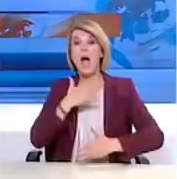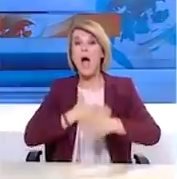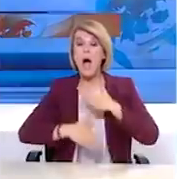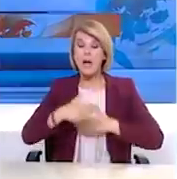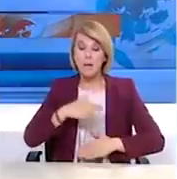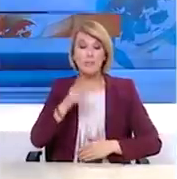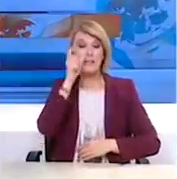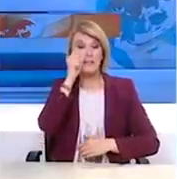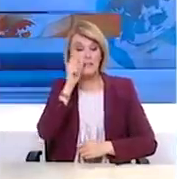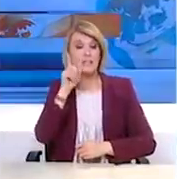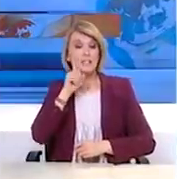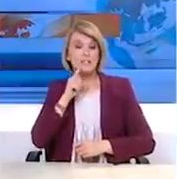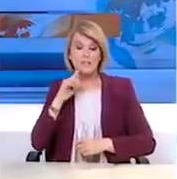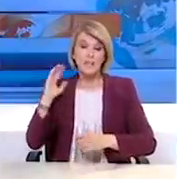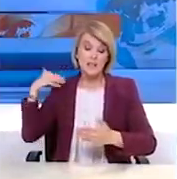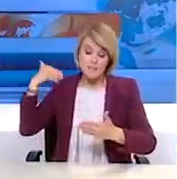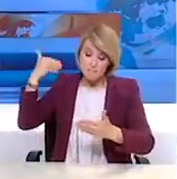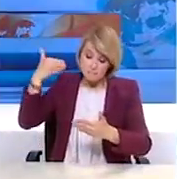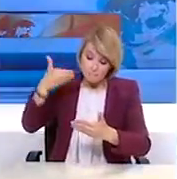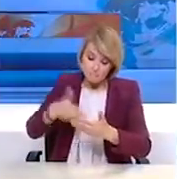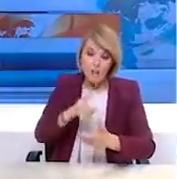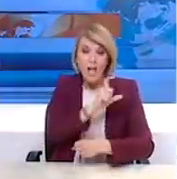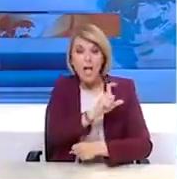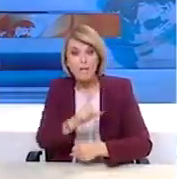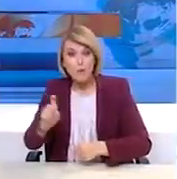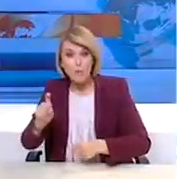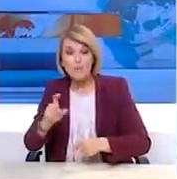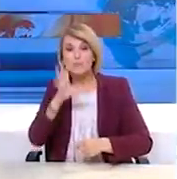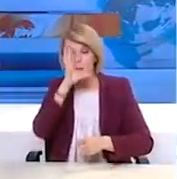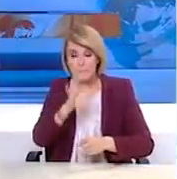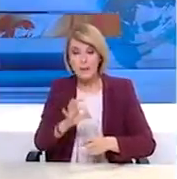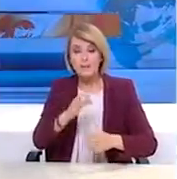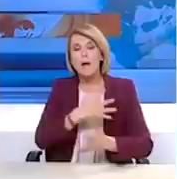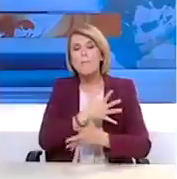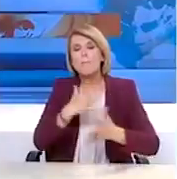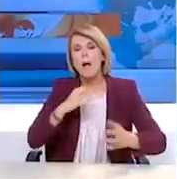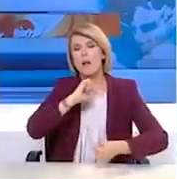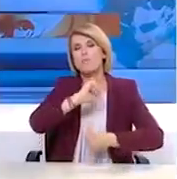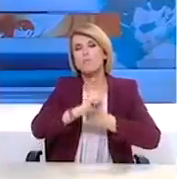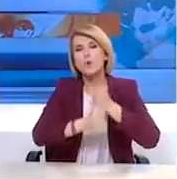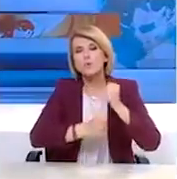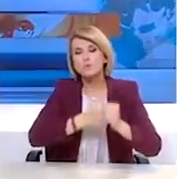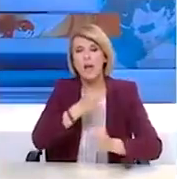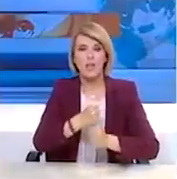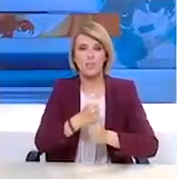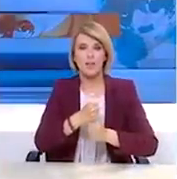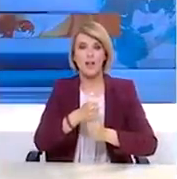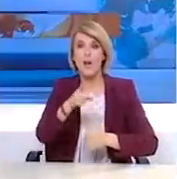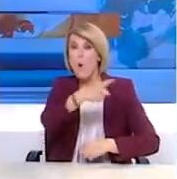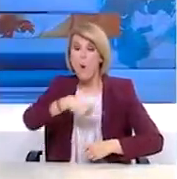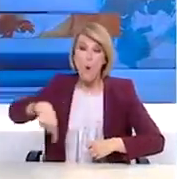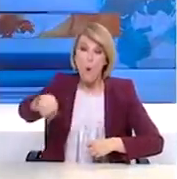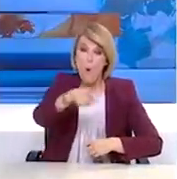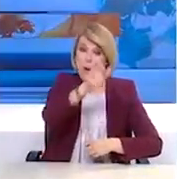κύριοι, τις τελευταίες εβδομάδες νομίζω είναι πλέον αντιληπτό ότι γίνεται στη χώρα μια τεράστια προσπάθεια με πρωταγωνιστές όλους